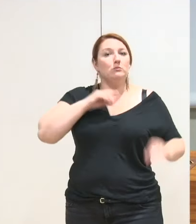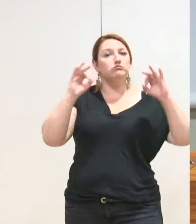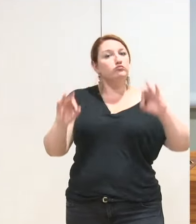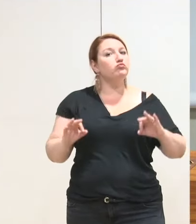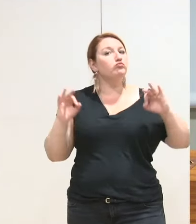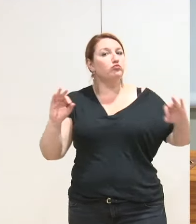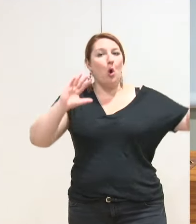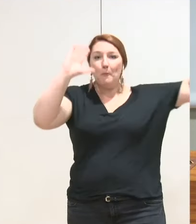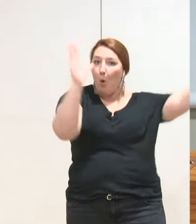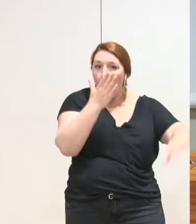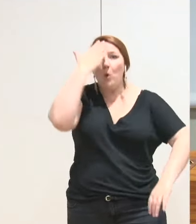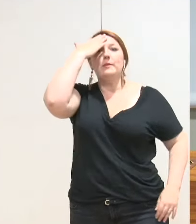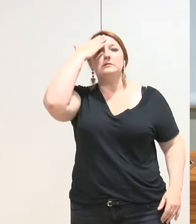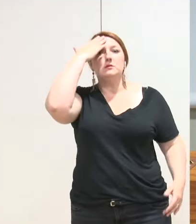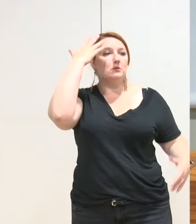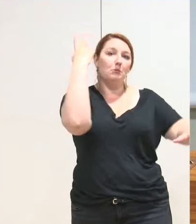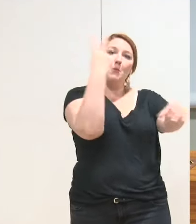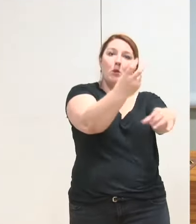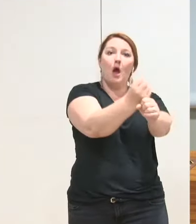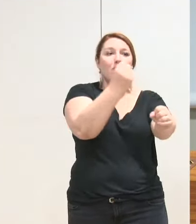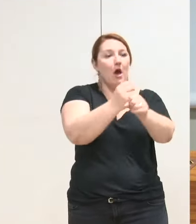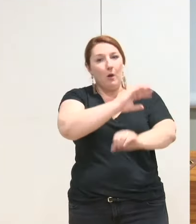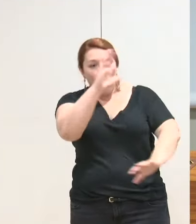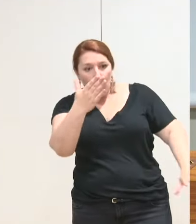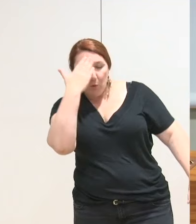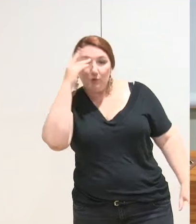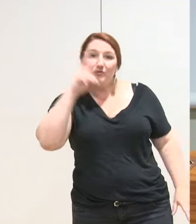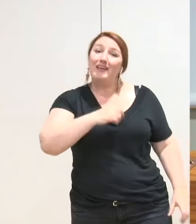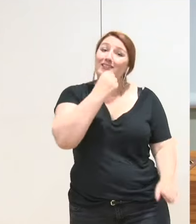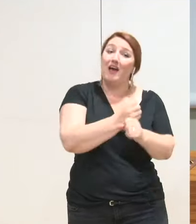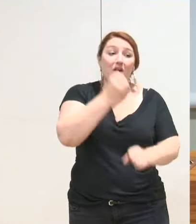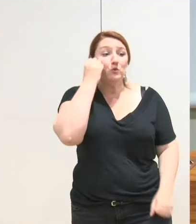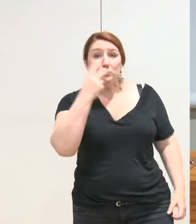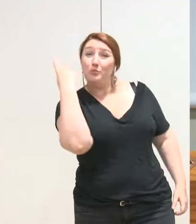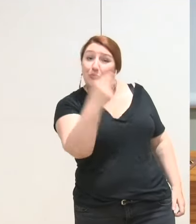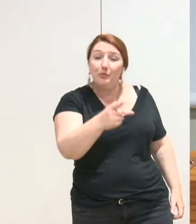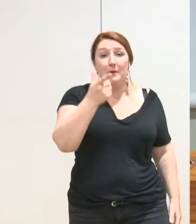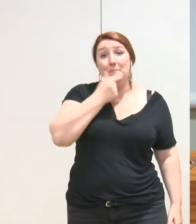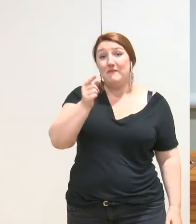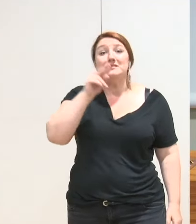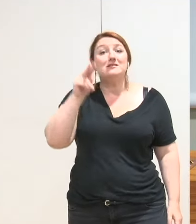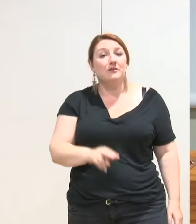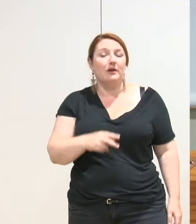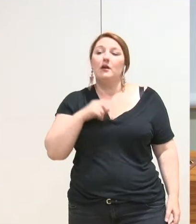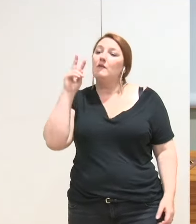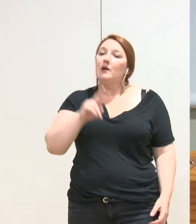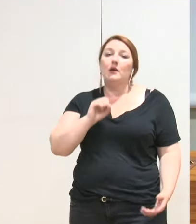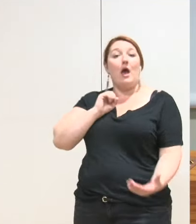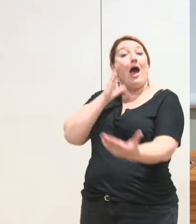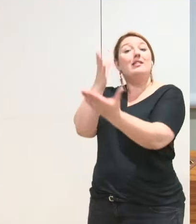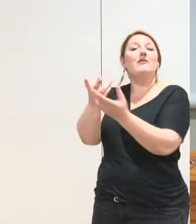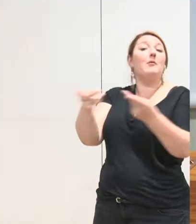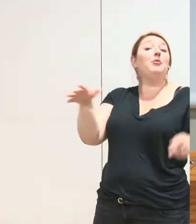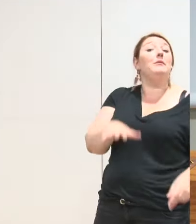marque de reconnaissance de leur travail qui en effet n'est pas un travail facile de toute façon à partir du moment où on intervient sur la voie